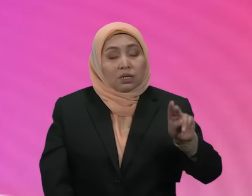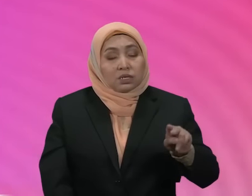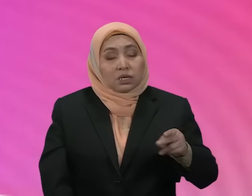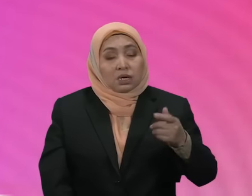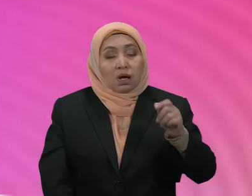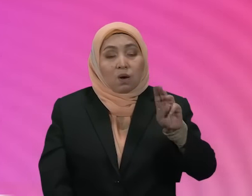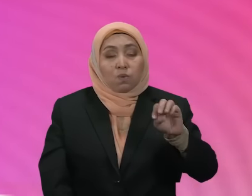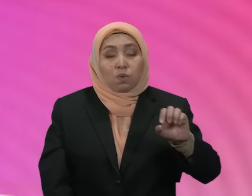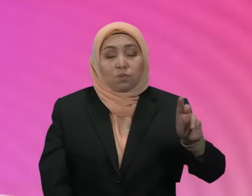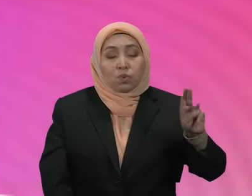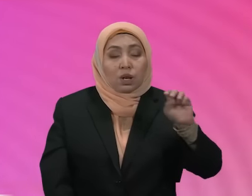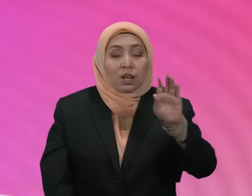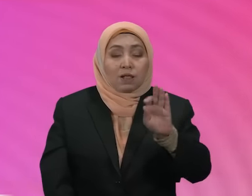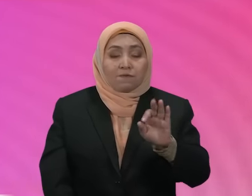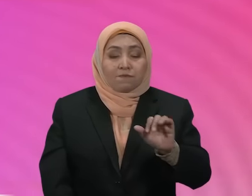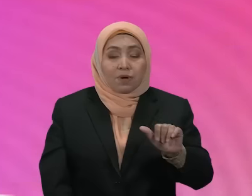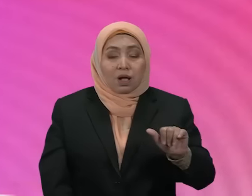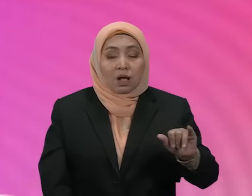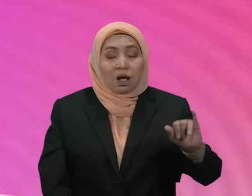وَأُولَئِكَ هُمُ